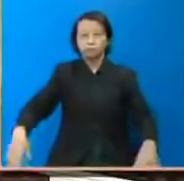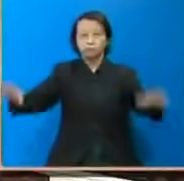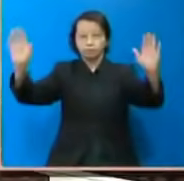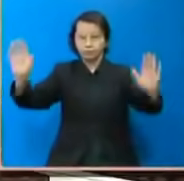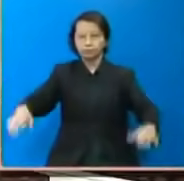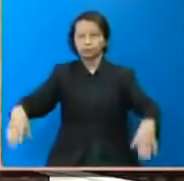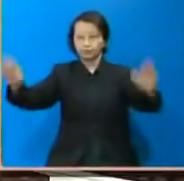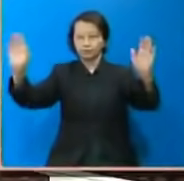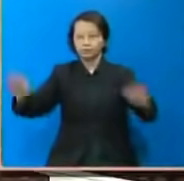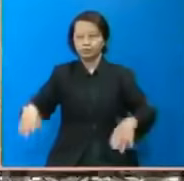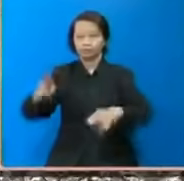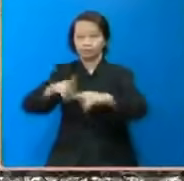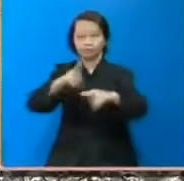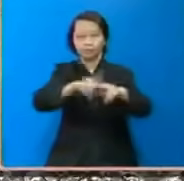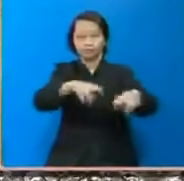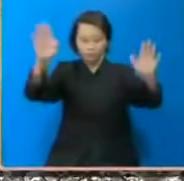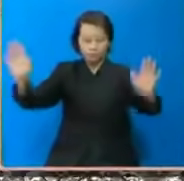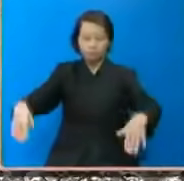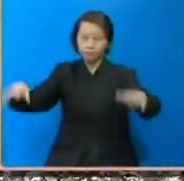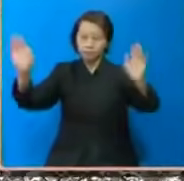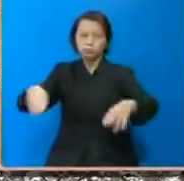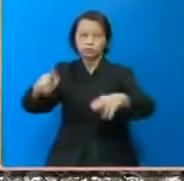tuan duduk.